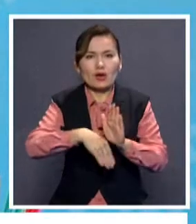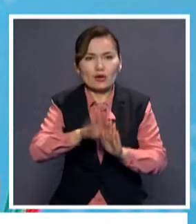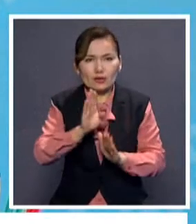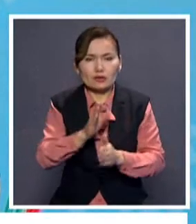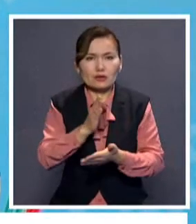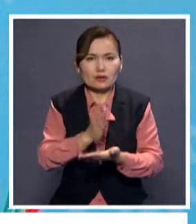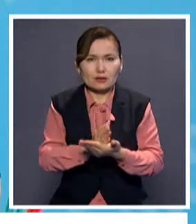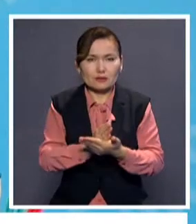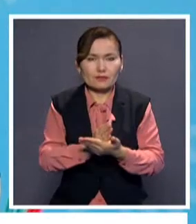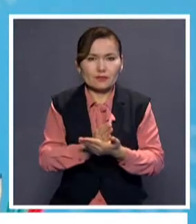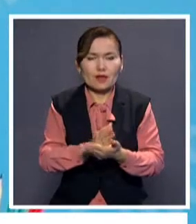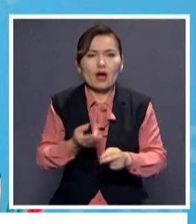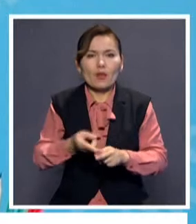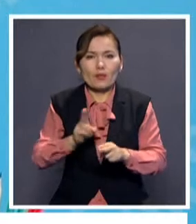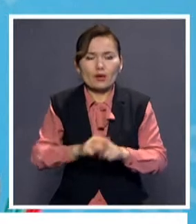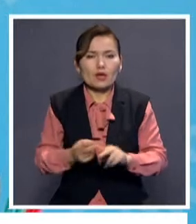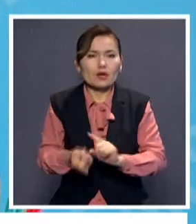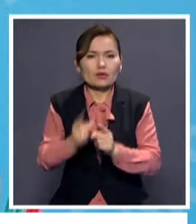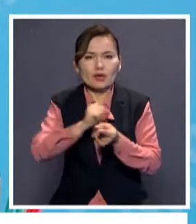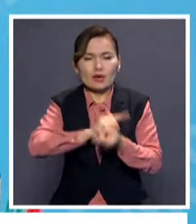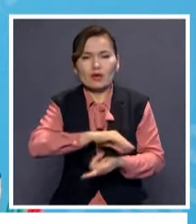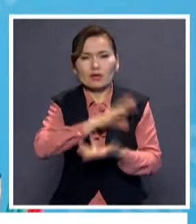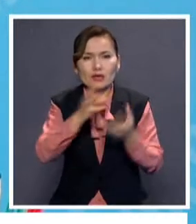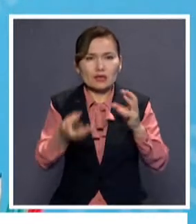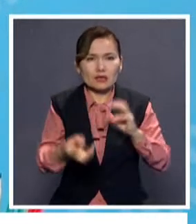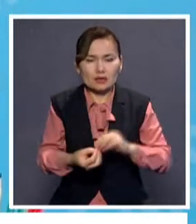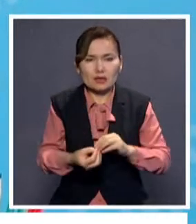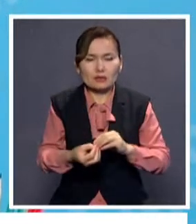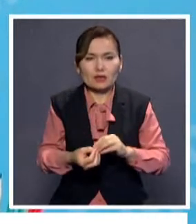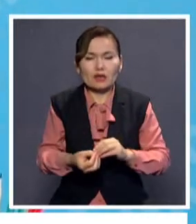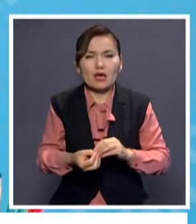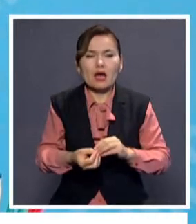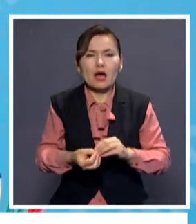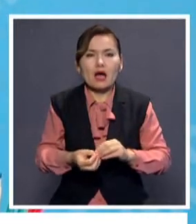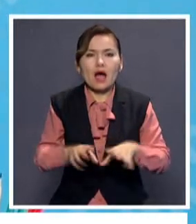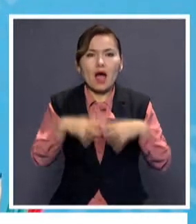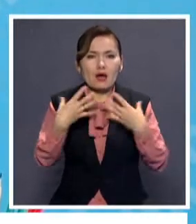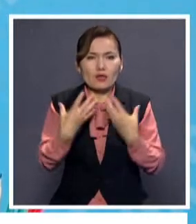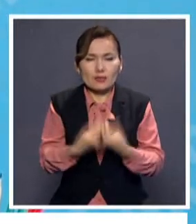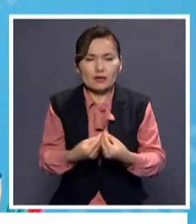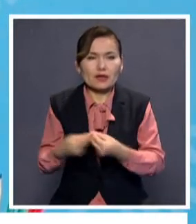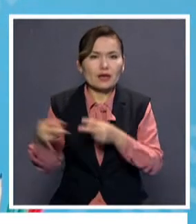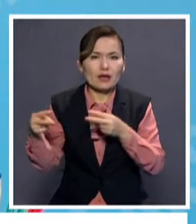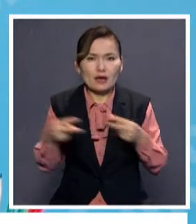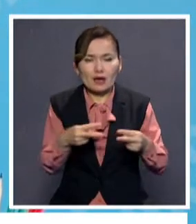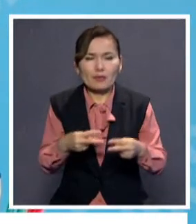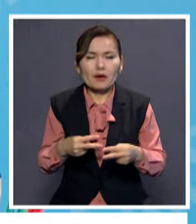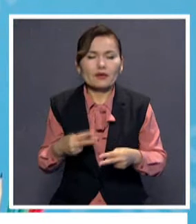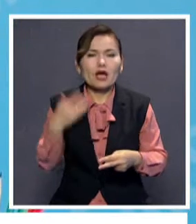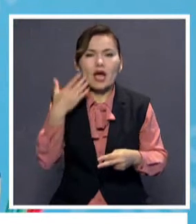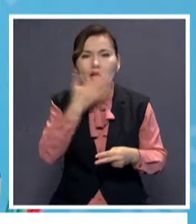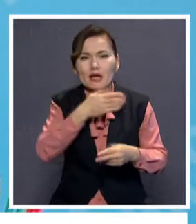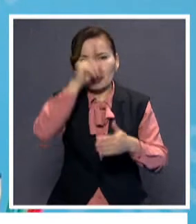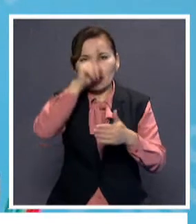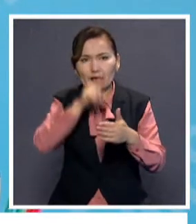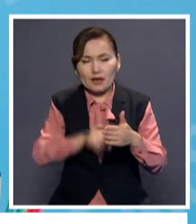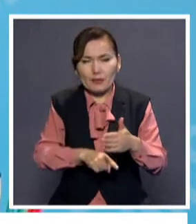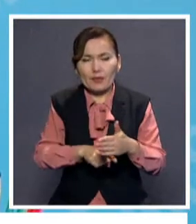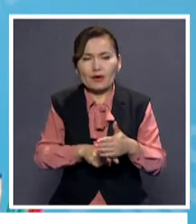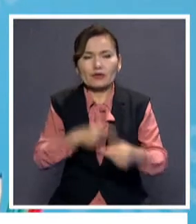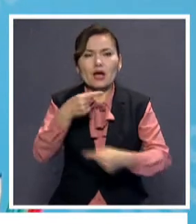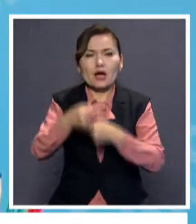ұшырады. Бұл өзгерістердің нәтижесінде әлеуметтік теңсіздық, этносаралық және